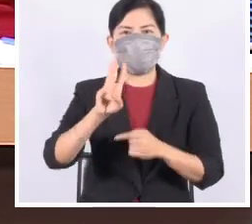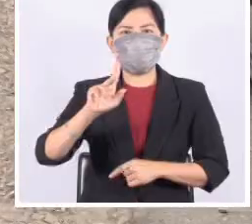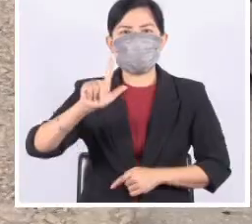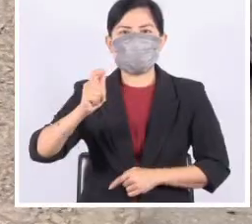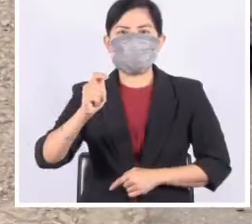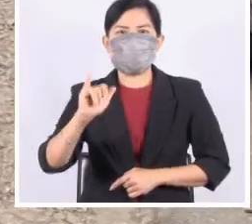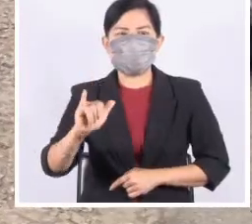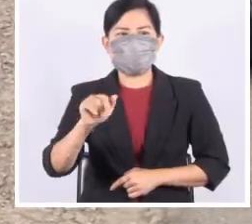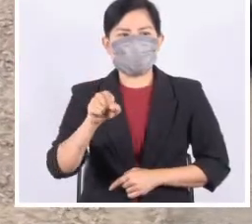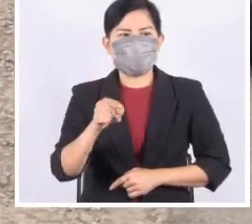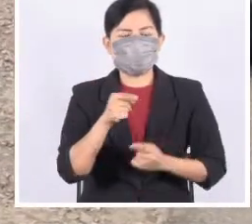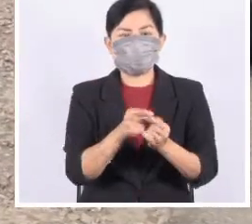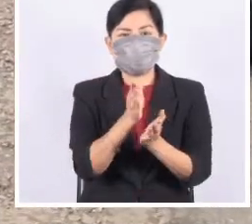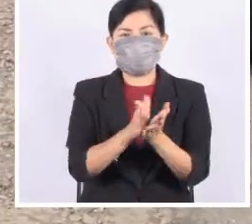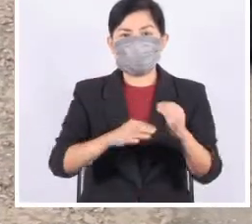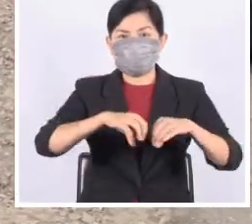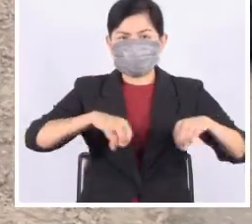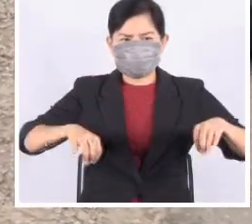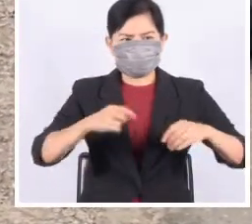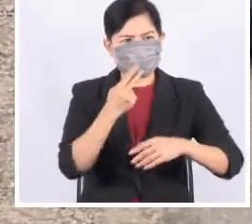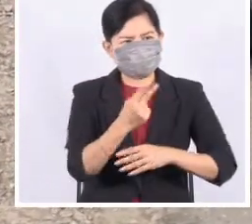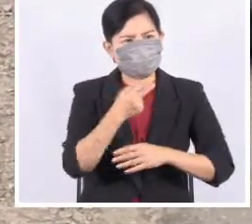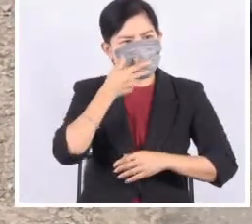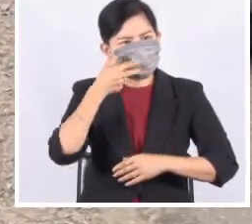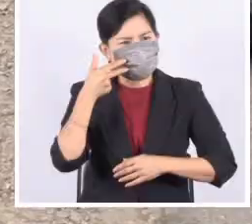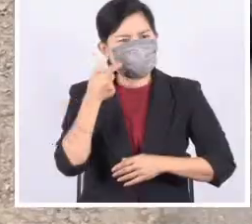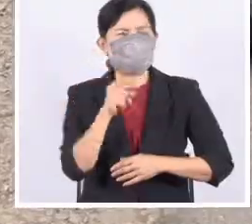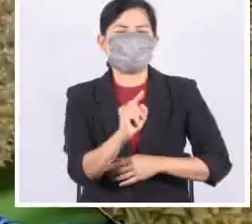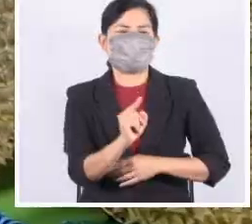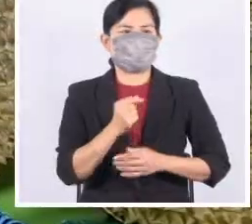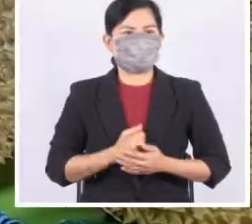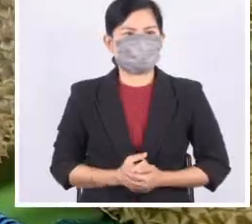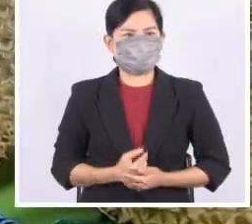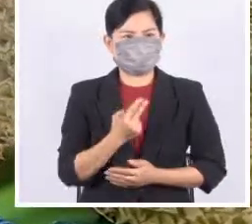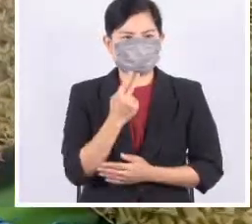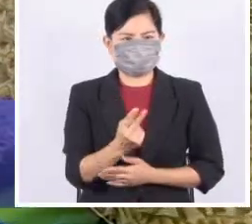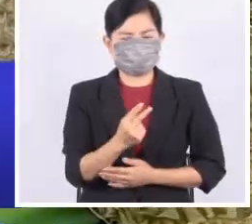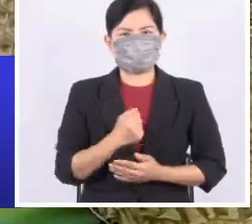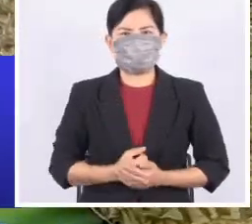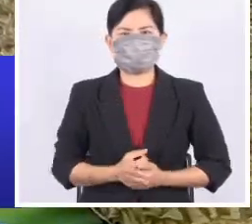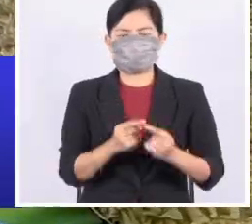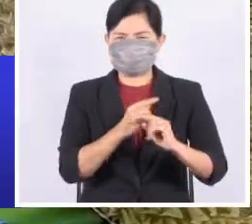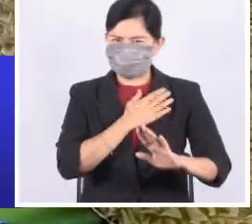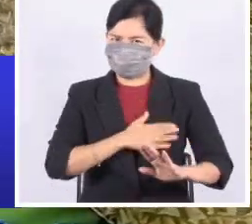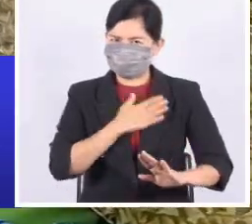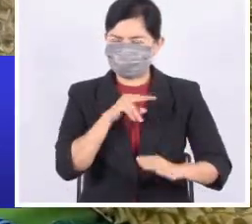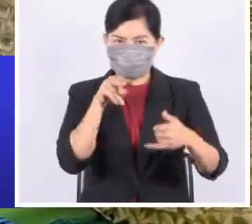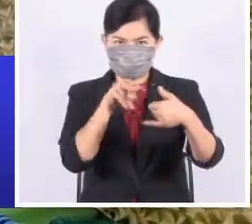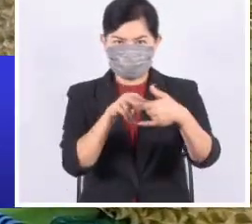สิคะบัวลอยทุเรียนเป็นยังไงเออเอาสิแล้วเดี๋ยวดูบัวลอยทุเรียนอย่าเพิ่งดูแม่ค้า